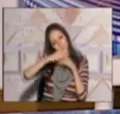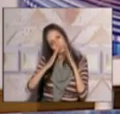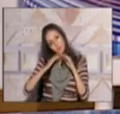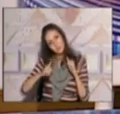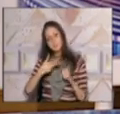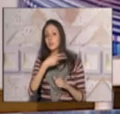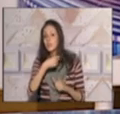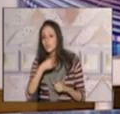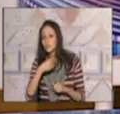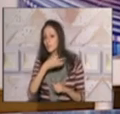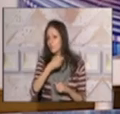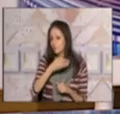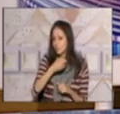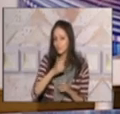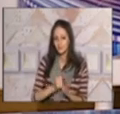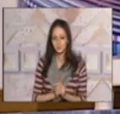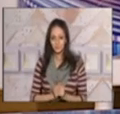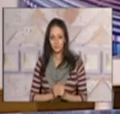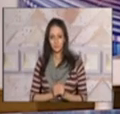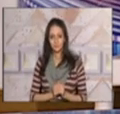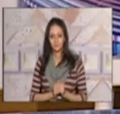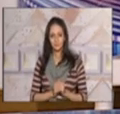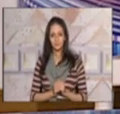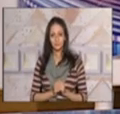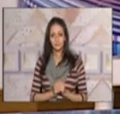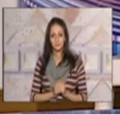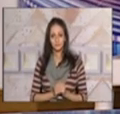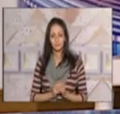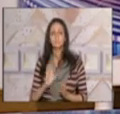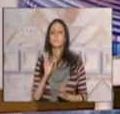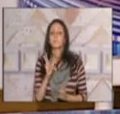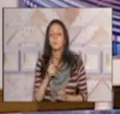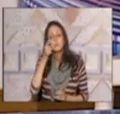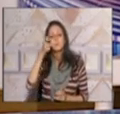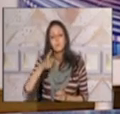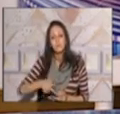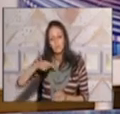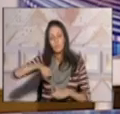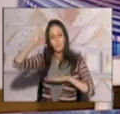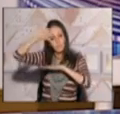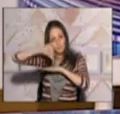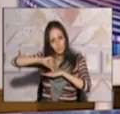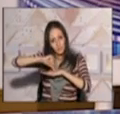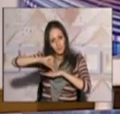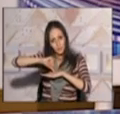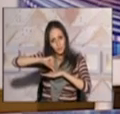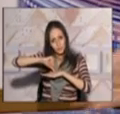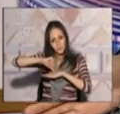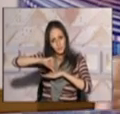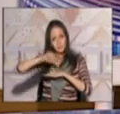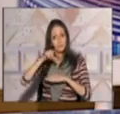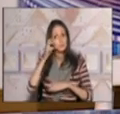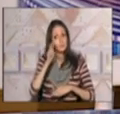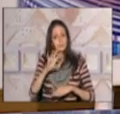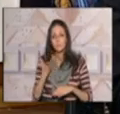او حتى بقرارات فوقيه، هي تتحقق بان كل حد في مكانه يبقى حاطط نصب اعينه ايه مهمته